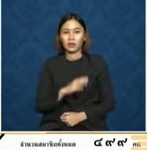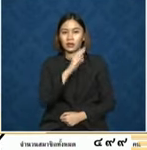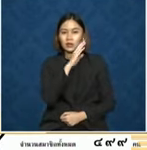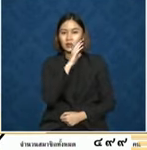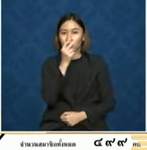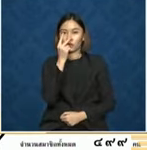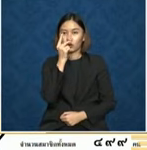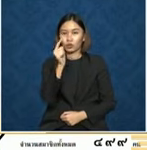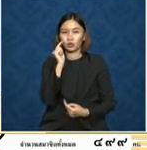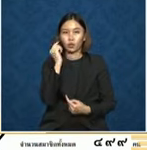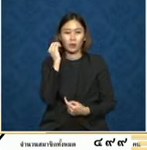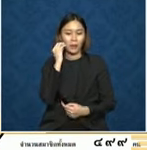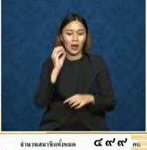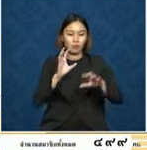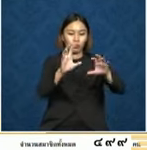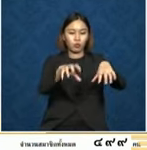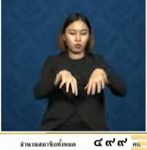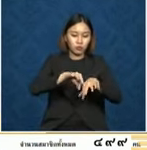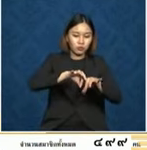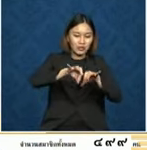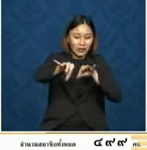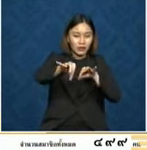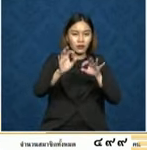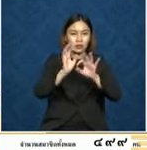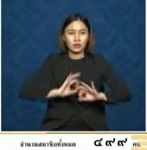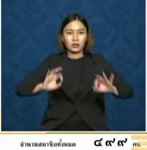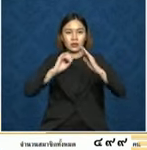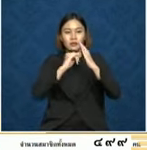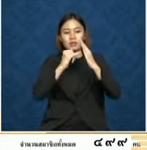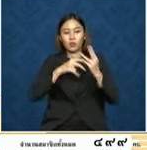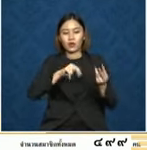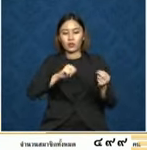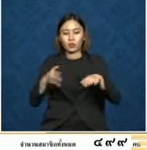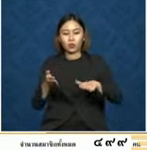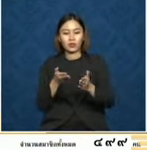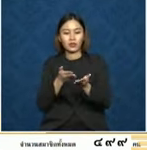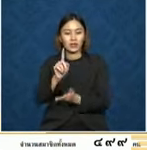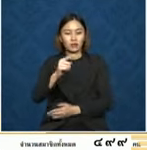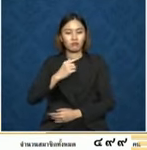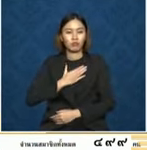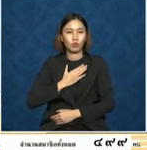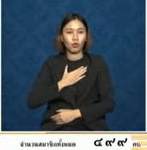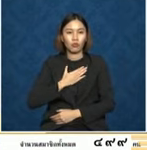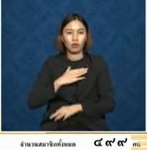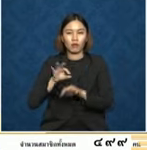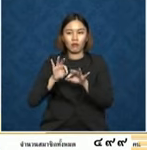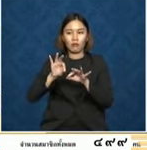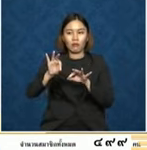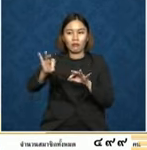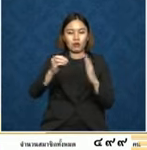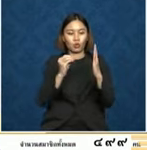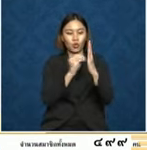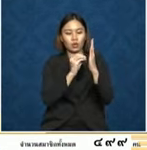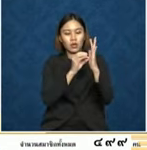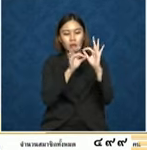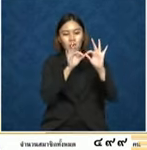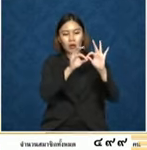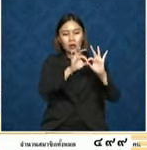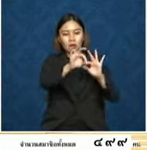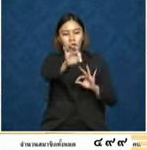ไปดูในหมู่บ้านห่างไกลโดยเฉพาะจังหวัดนครพนมเขต1ของผมห่างไกลจากกรุงเทพมหานครถึ